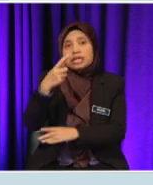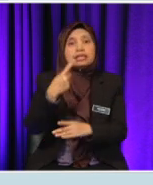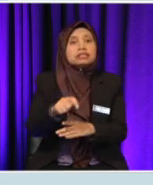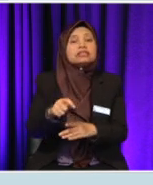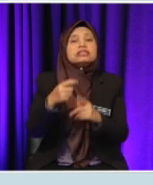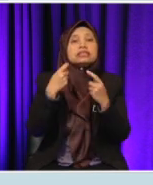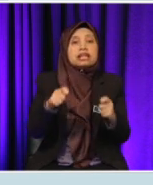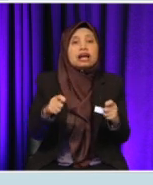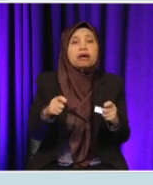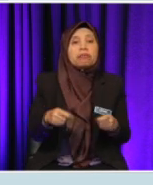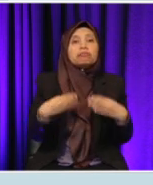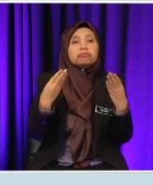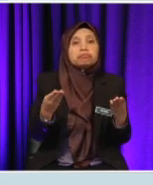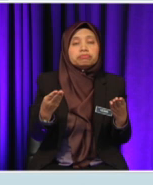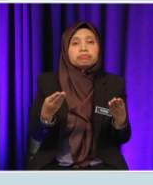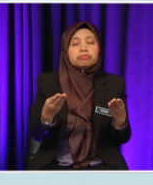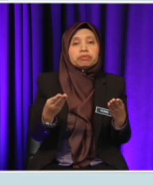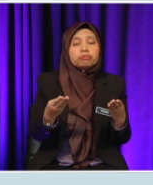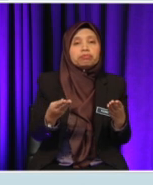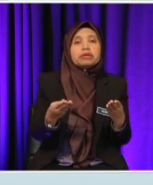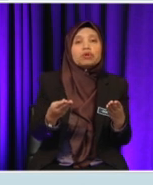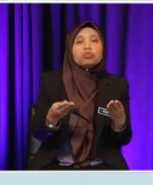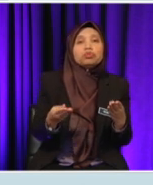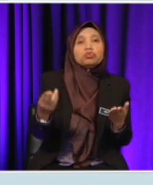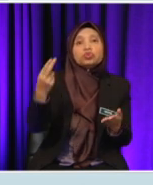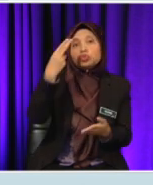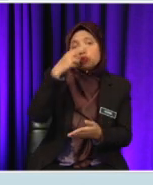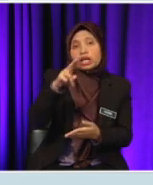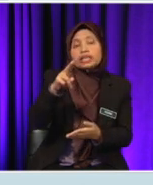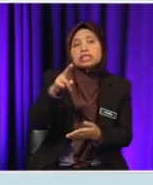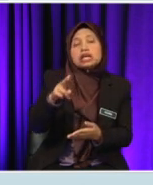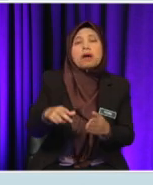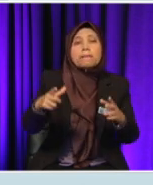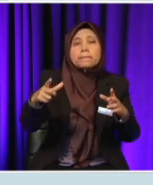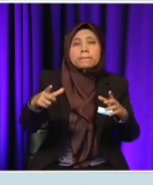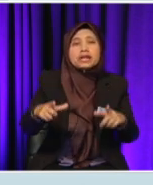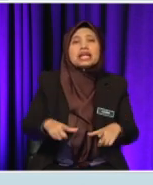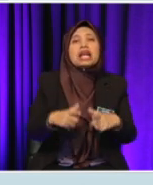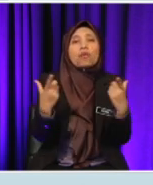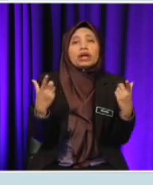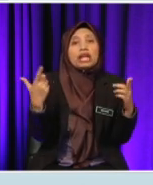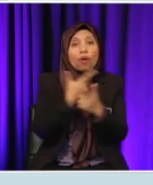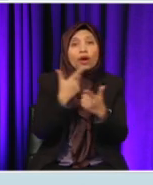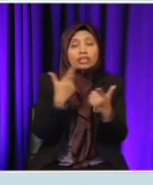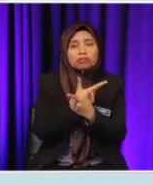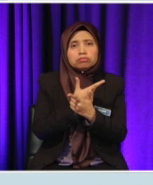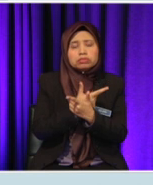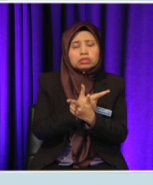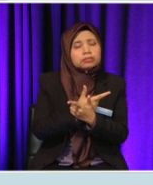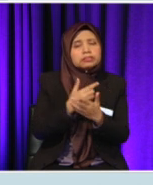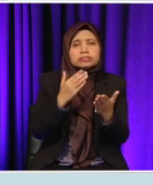dengan memetik peruntukan atau kontrak ini adalah yang berlawanan Oke kemudian seorang yang betul Serang